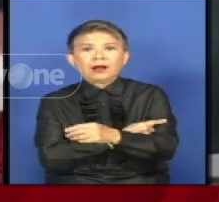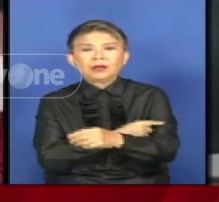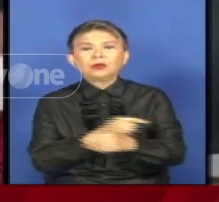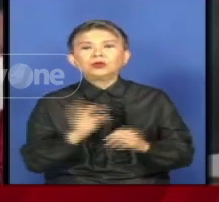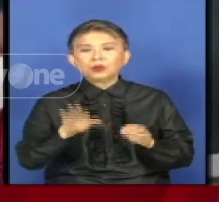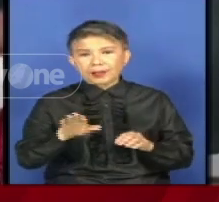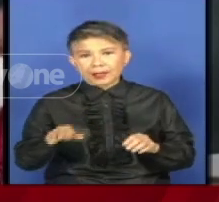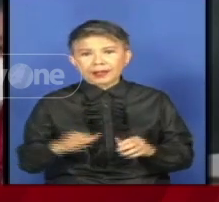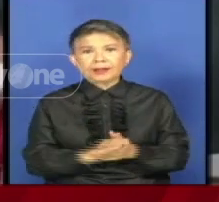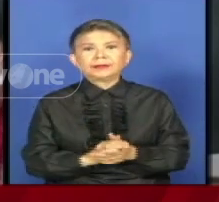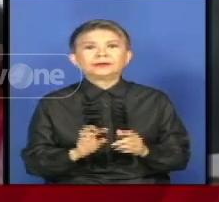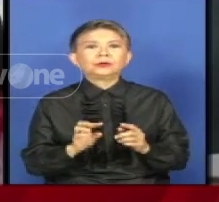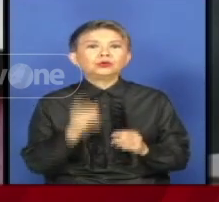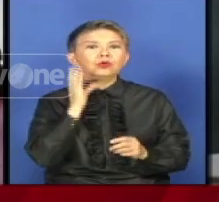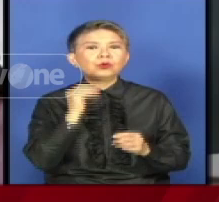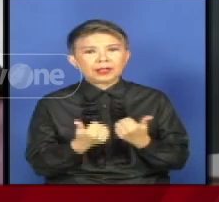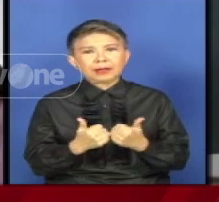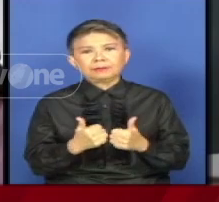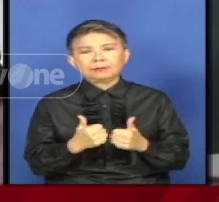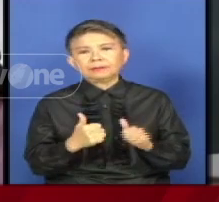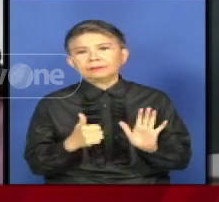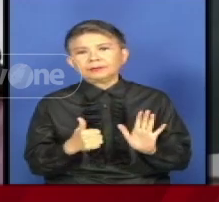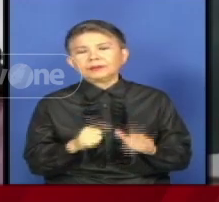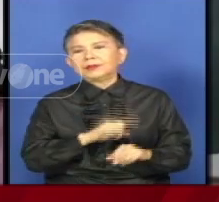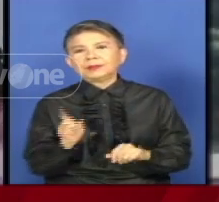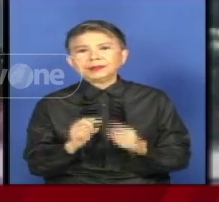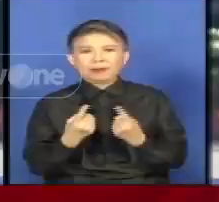memulai suntik anak-anak 6-11 tahun mulai besok.